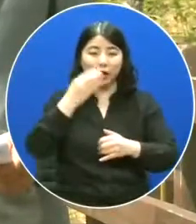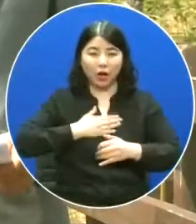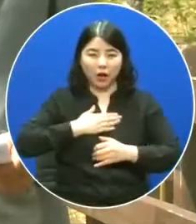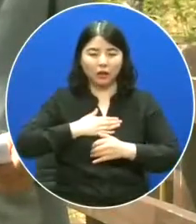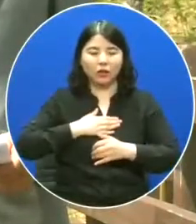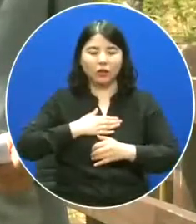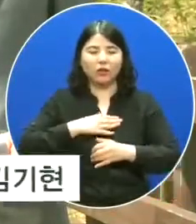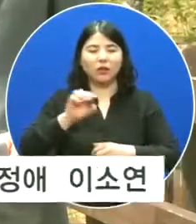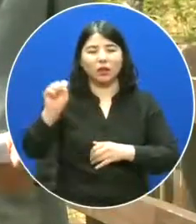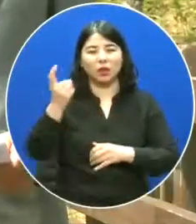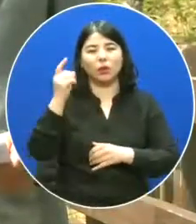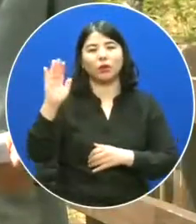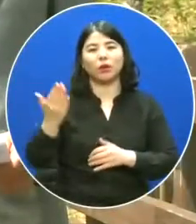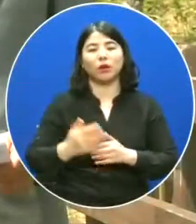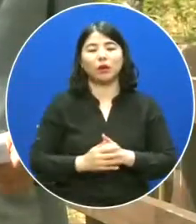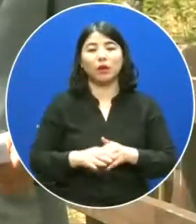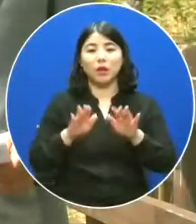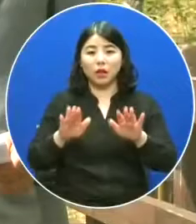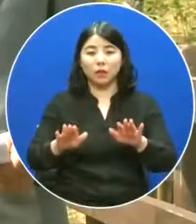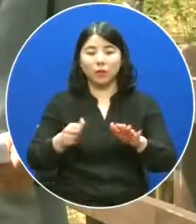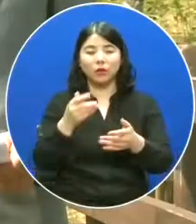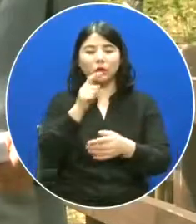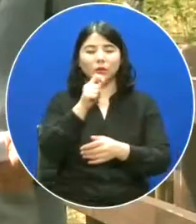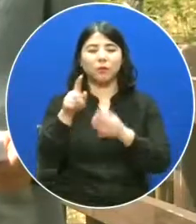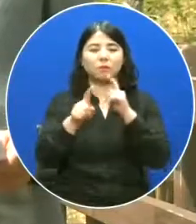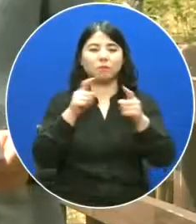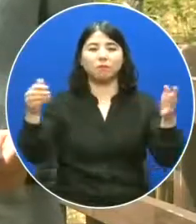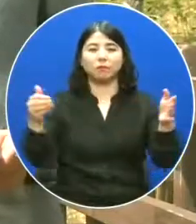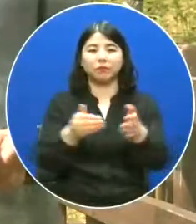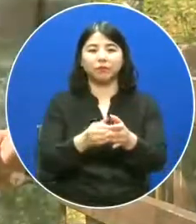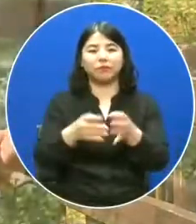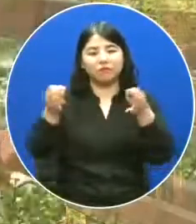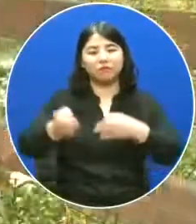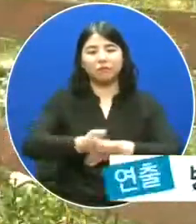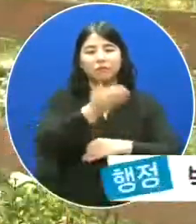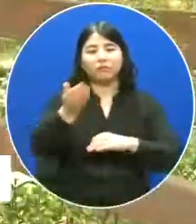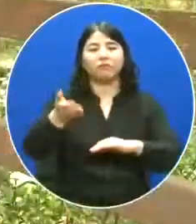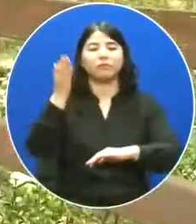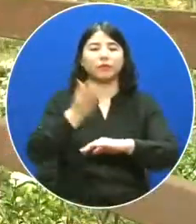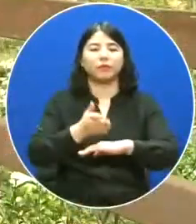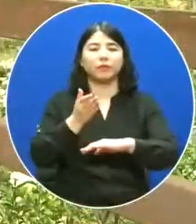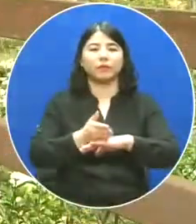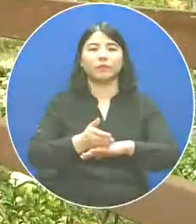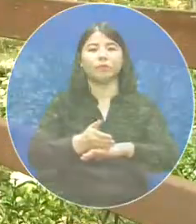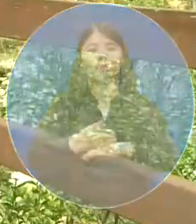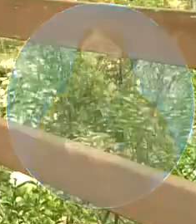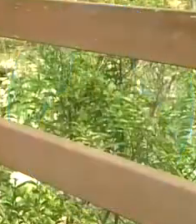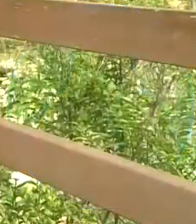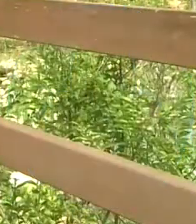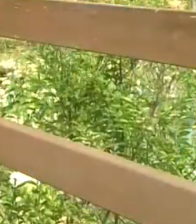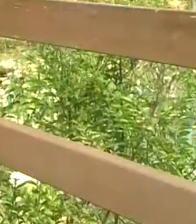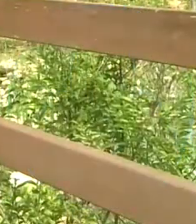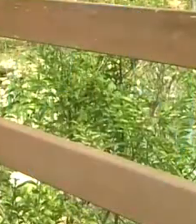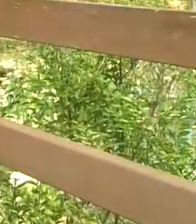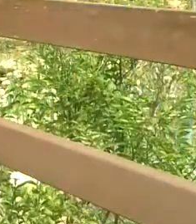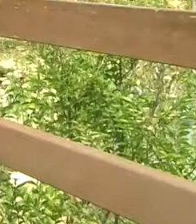인식하는 첫걸음이 될 것입니다. 이번 달 TV를 말하다는 여기까지입니다. 시청해주신 여러분 고맙습니다.